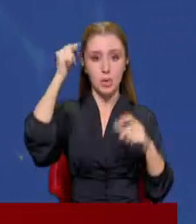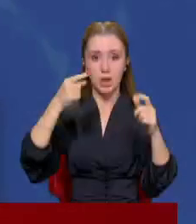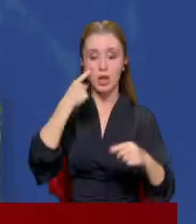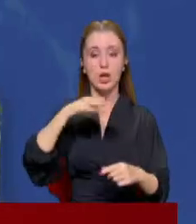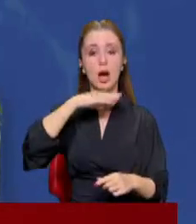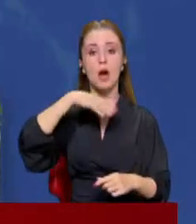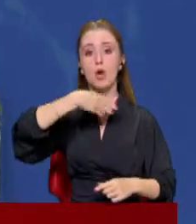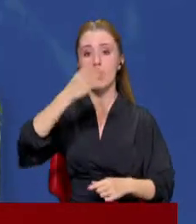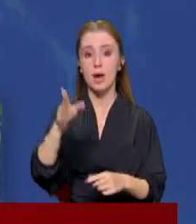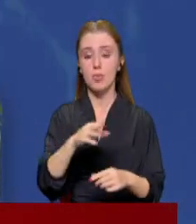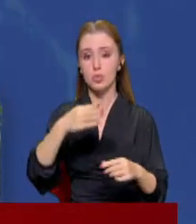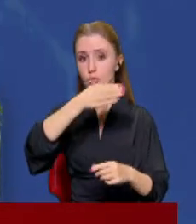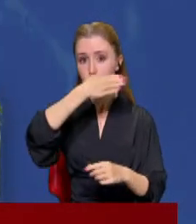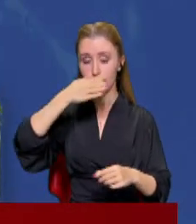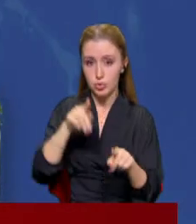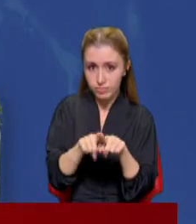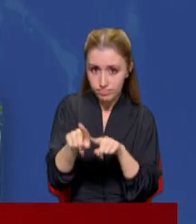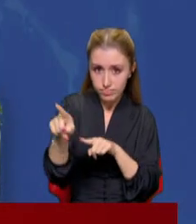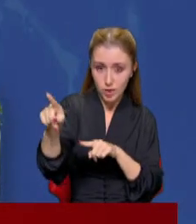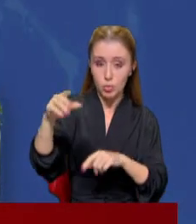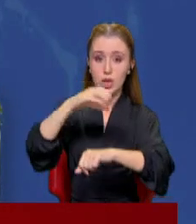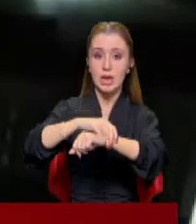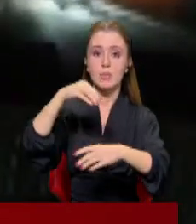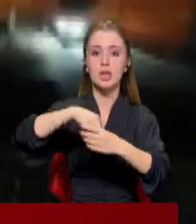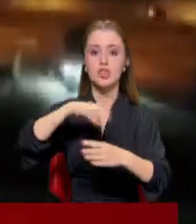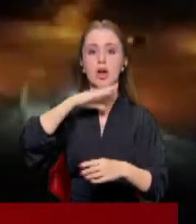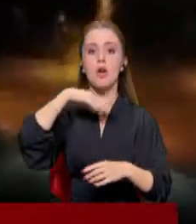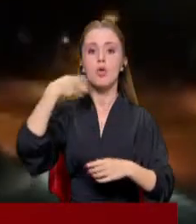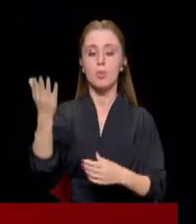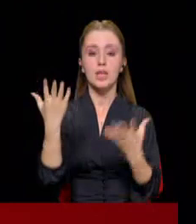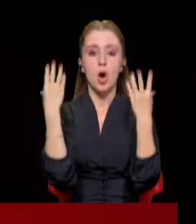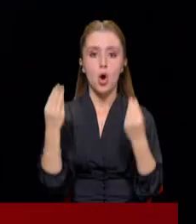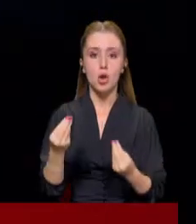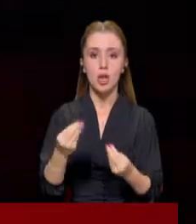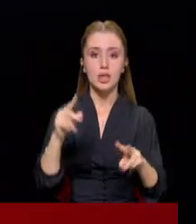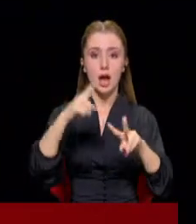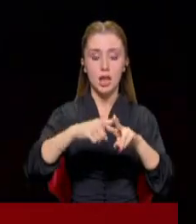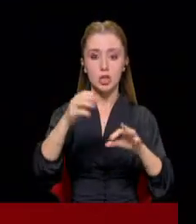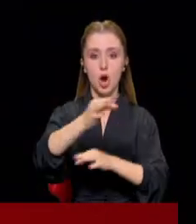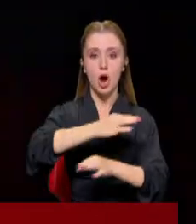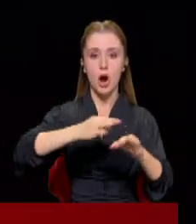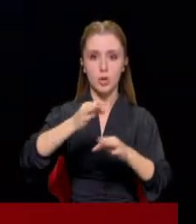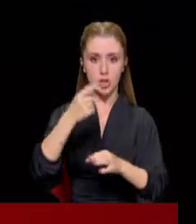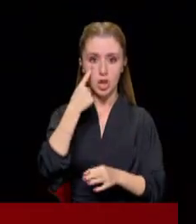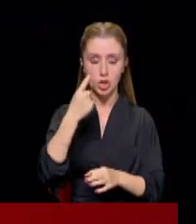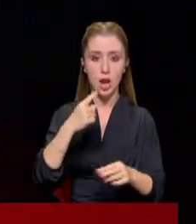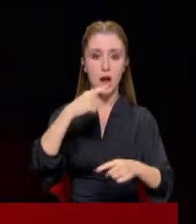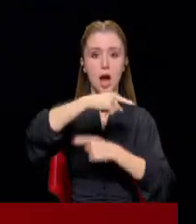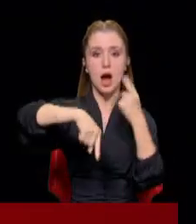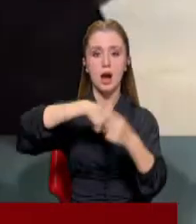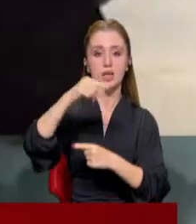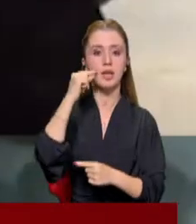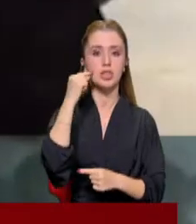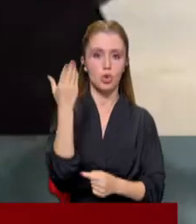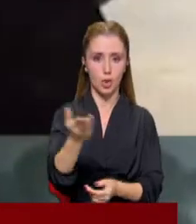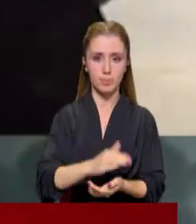Avrupa'ya uzanan uyuşturucu hattını çökertmek için Avrupa'da sürdürülen adriatik operasyonu kapsamında aranan isimler